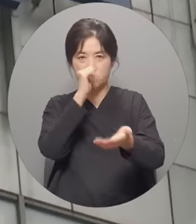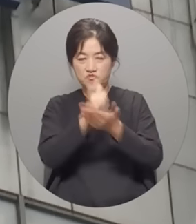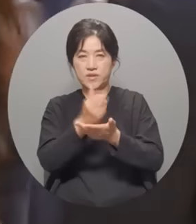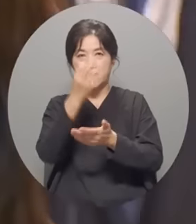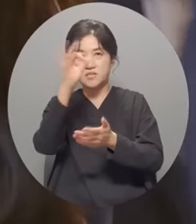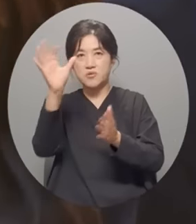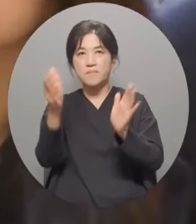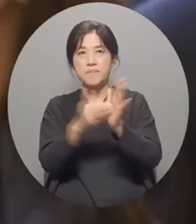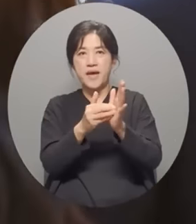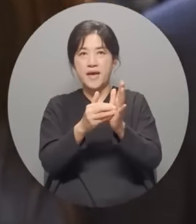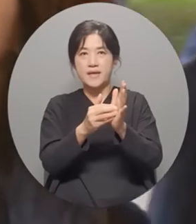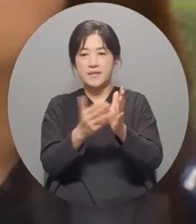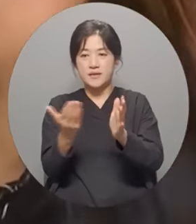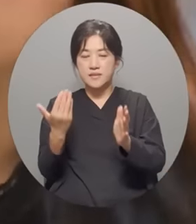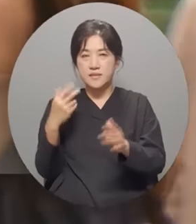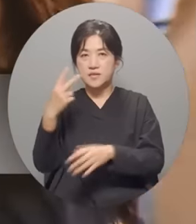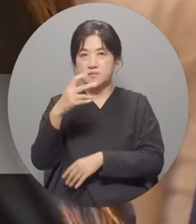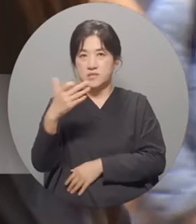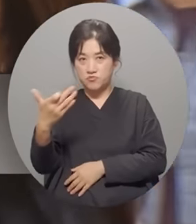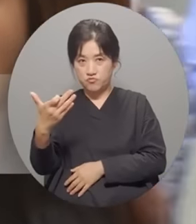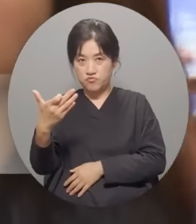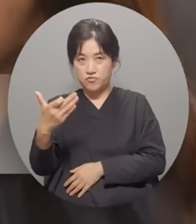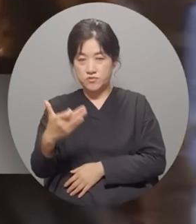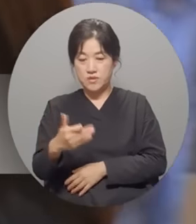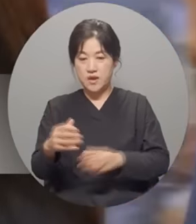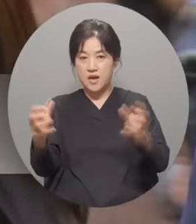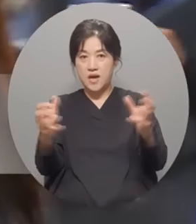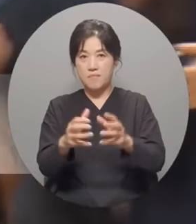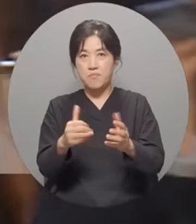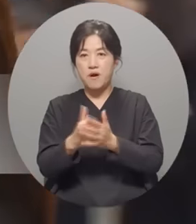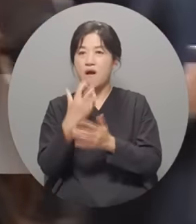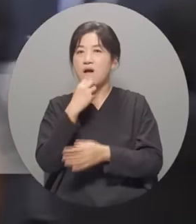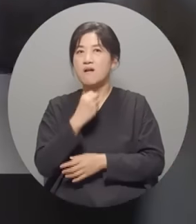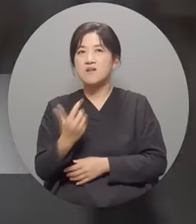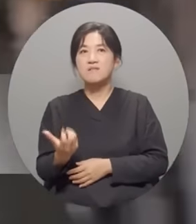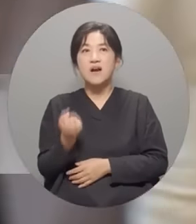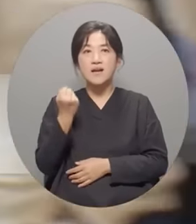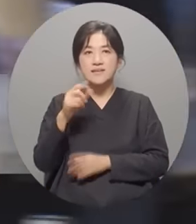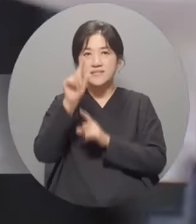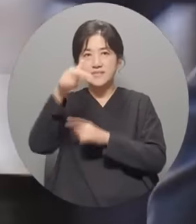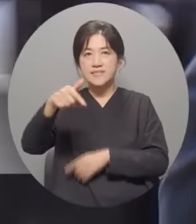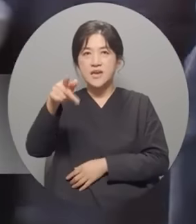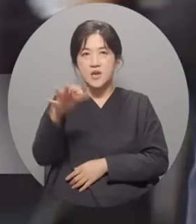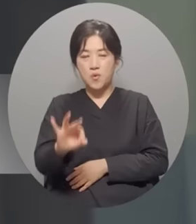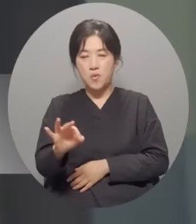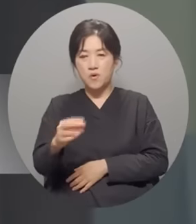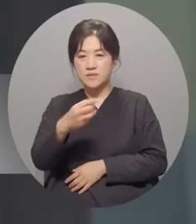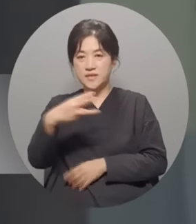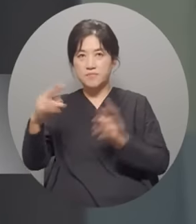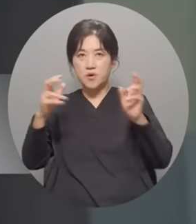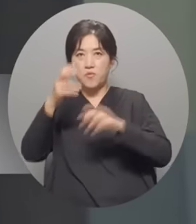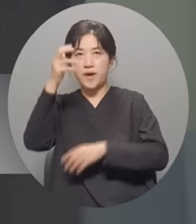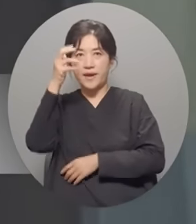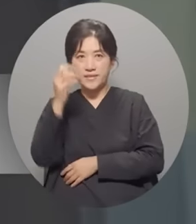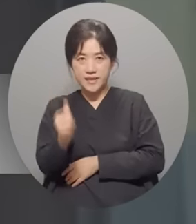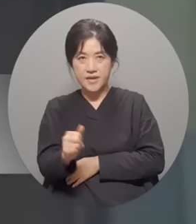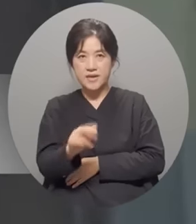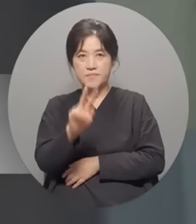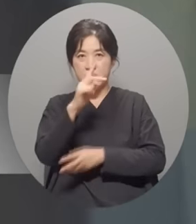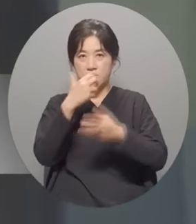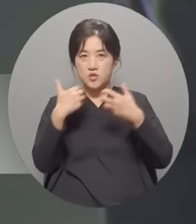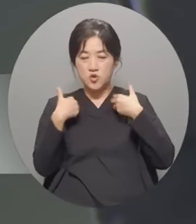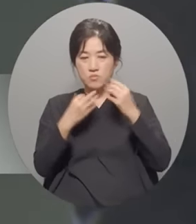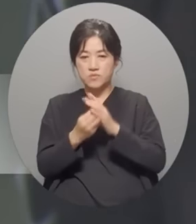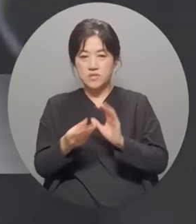겁니다 앞선 2019년엔 합병의 최대 수자인 이재 삼성전자 회장이 당시 박근혜정부